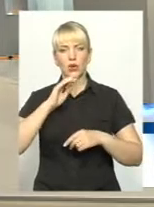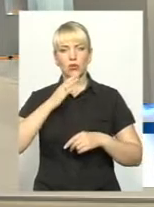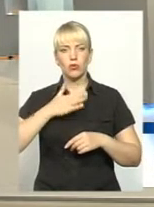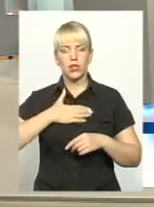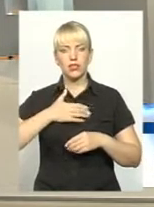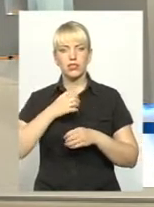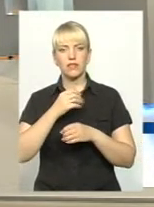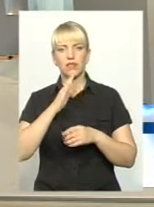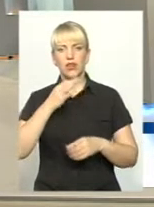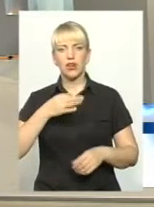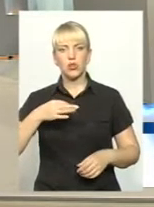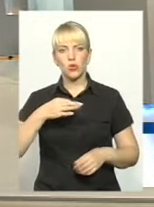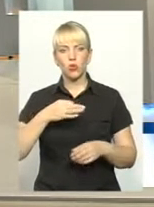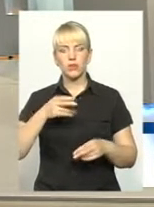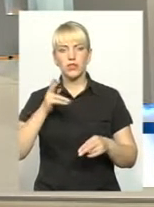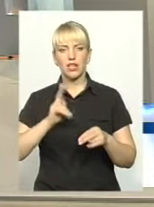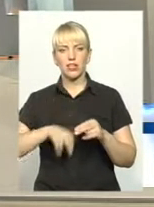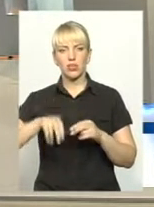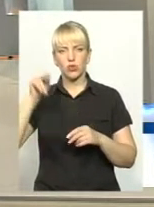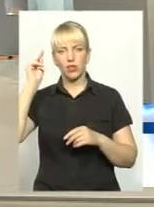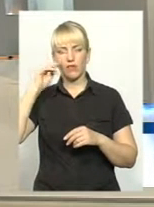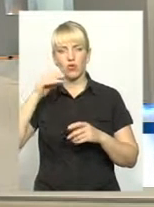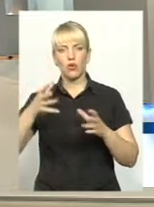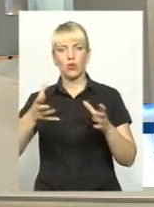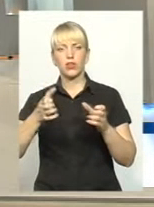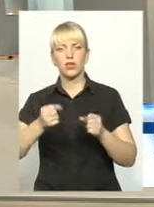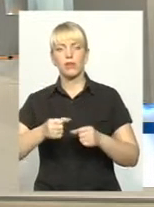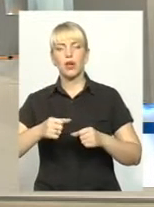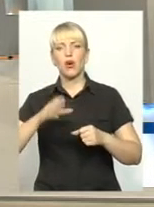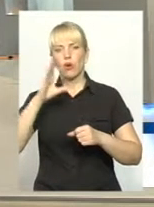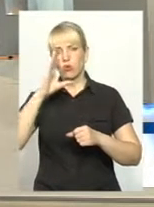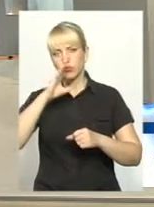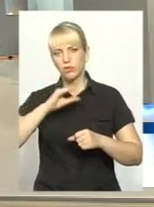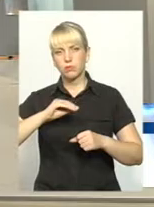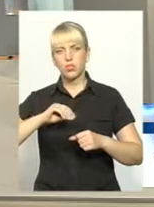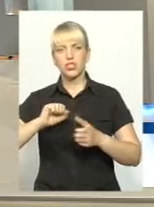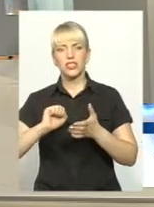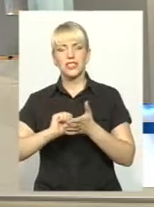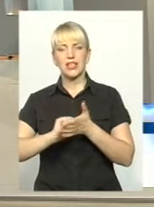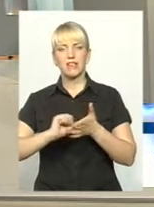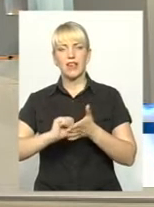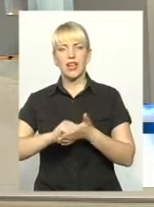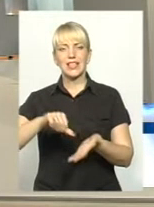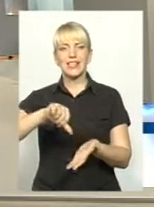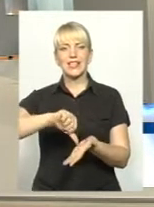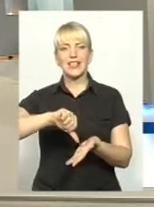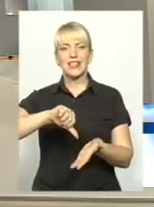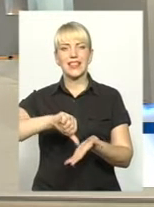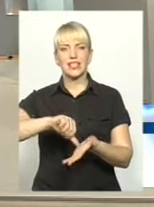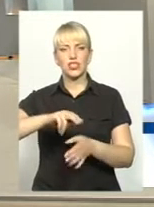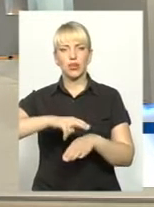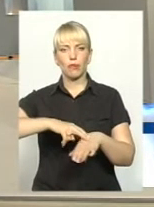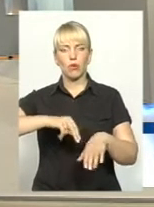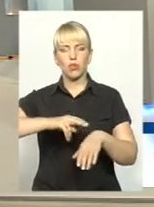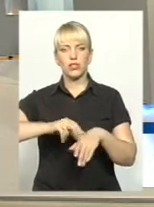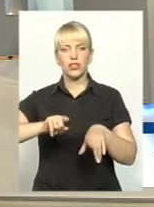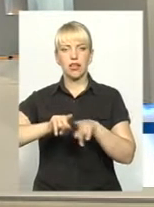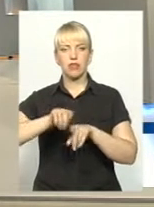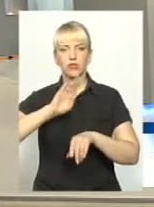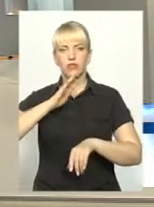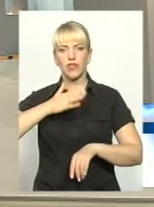області закінчують навчання і одержали успішно сертифікати дільничні офіцери поліції. Саме в нашій області